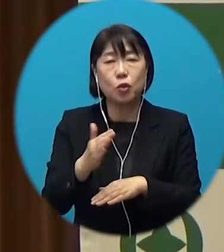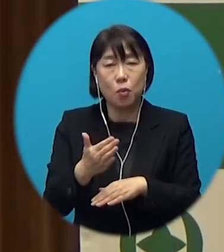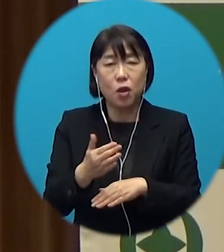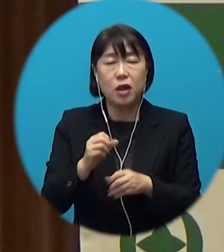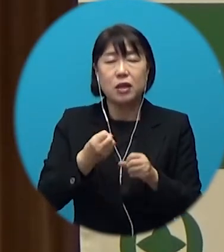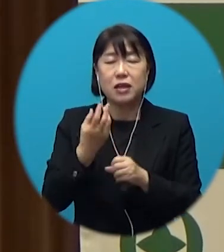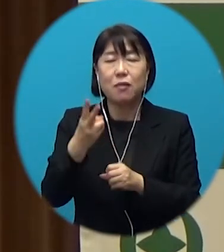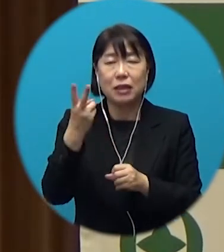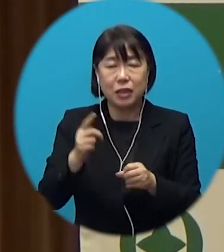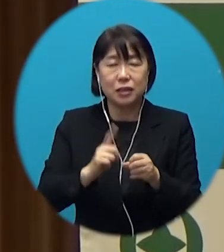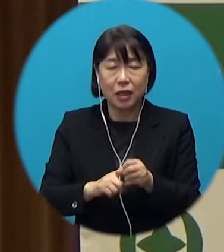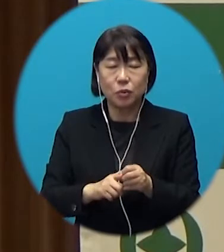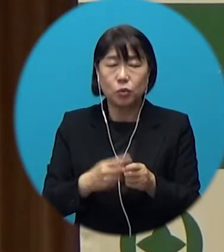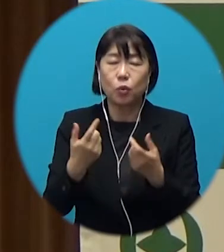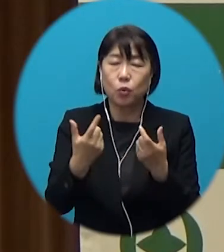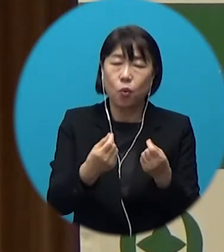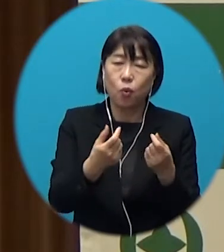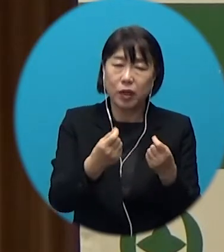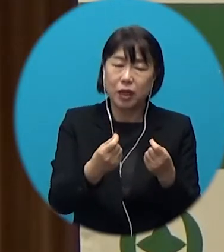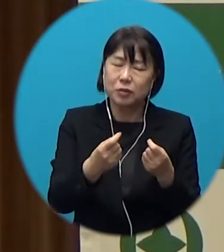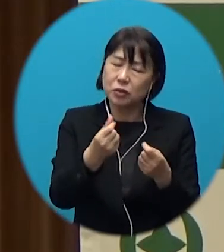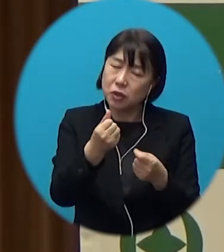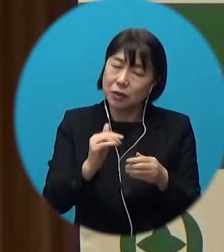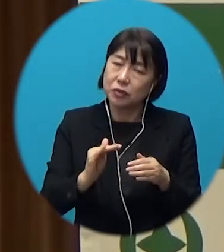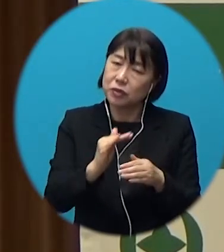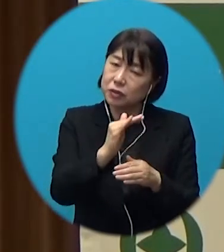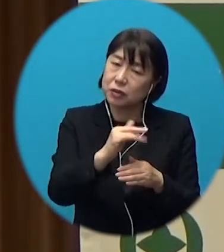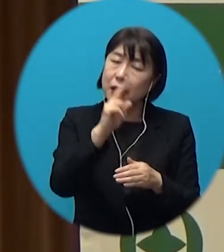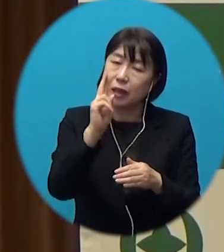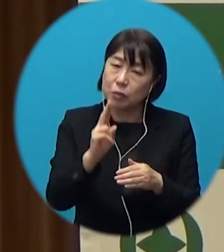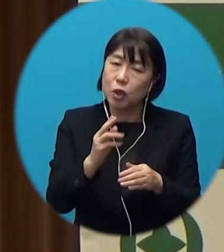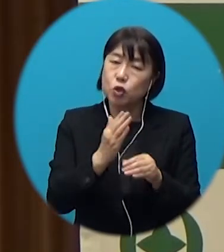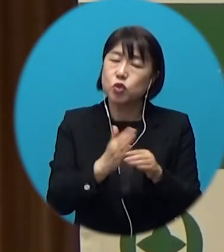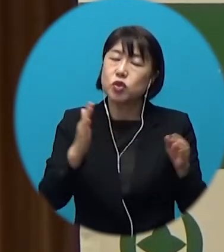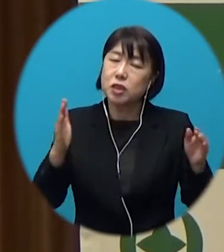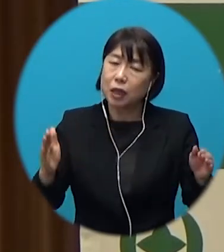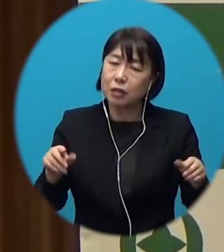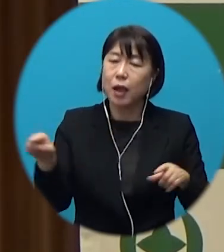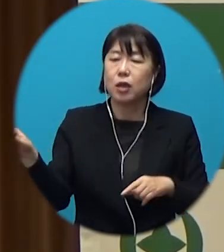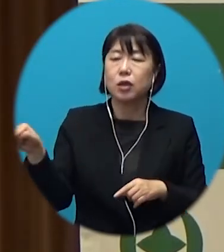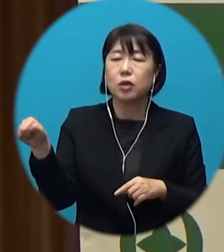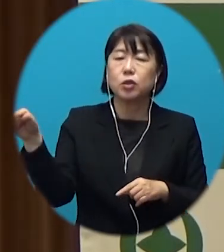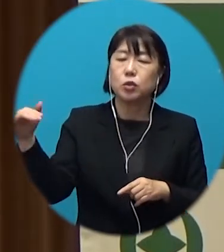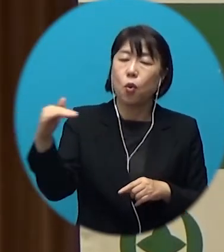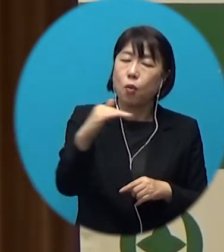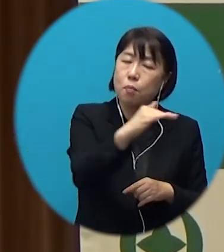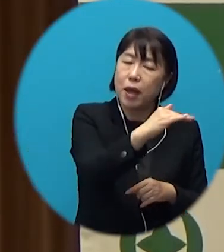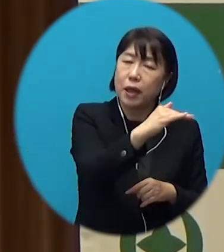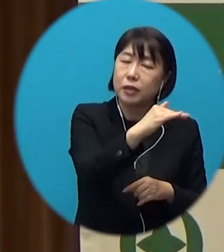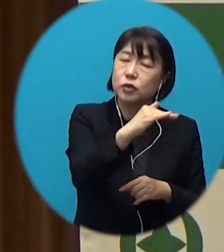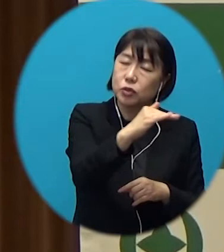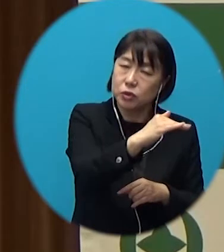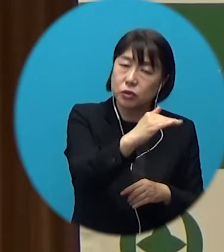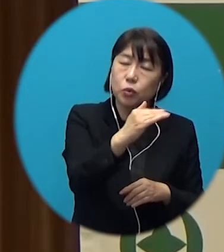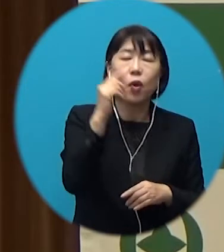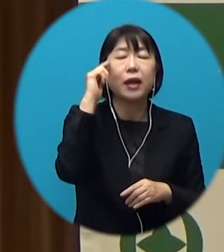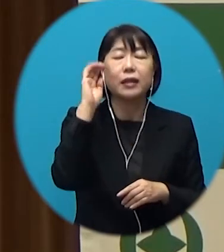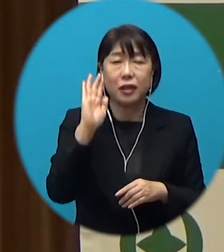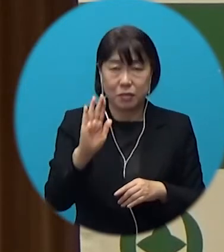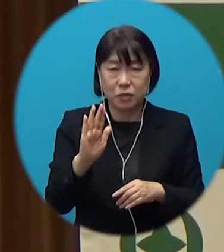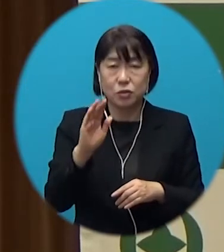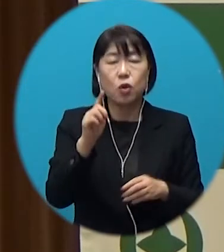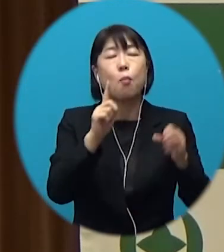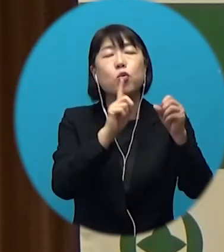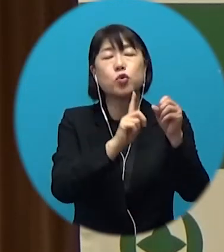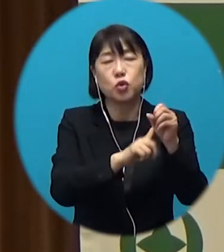期して、若干上昇はいたしますけれども、実質的には多めの5倍に推移することを考えておりまして、それを目標に運